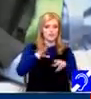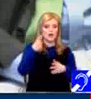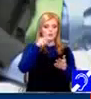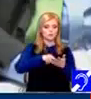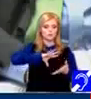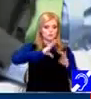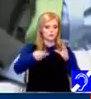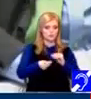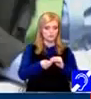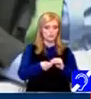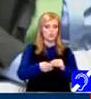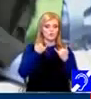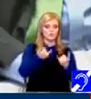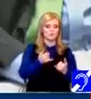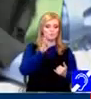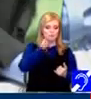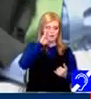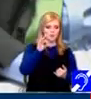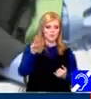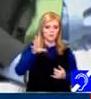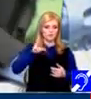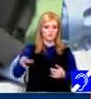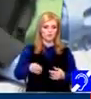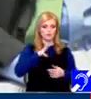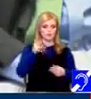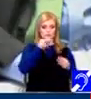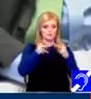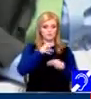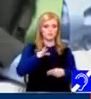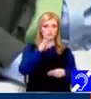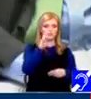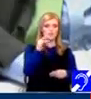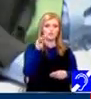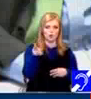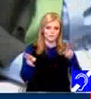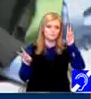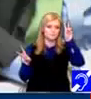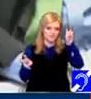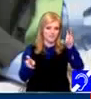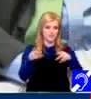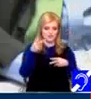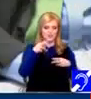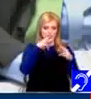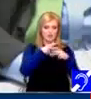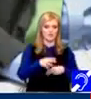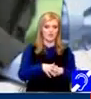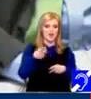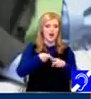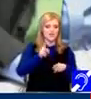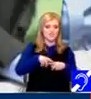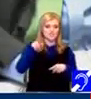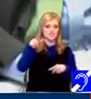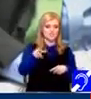have concluded that Mr. Skripal and his daughter were poisoned with a Novichok, a military-grade nerve agent of